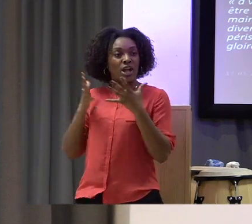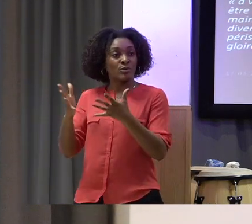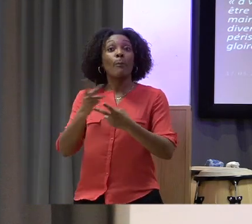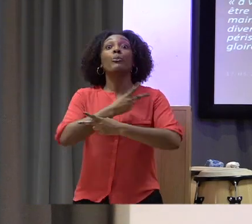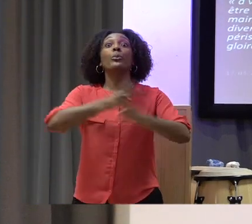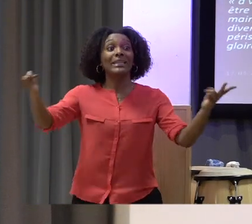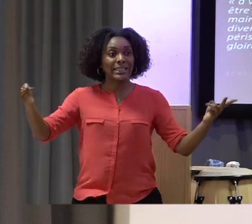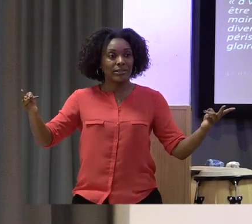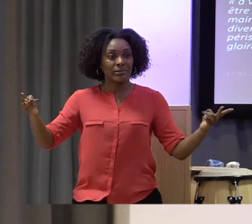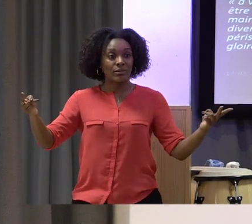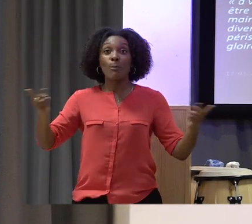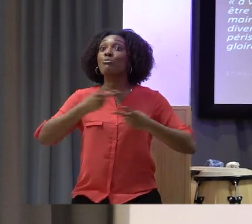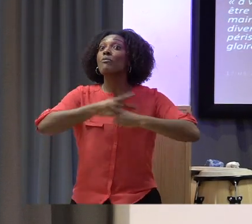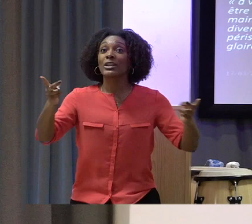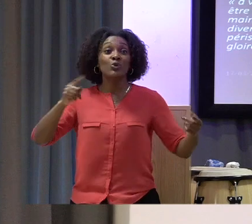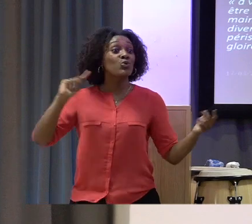public.